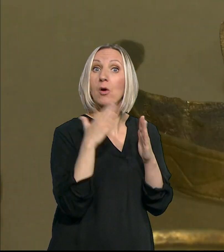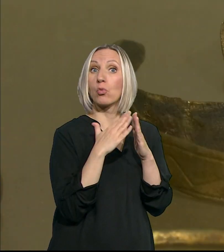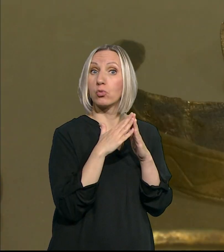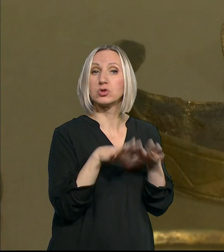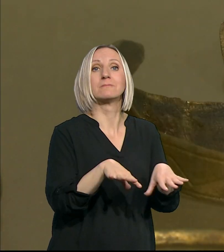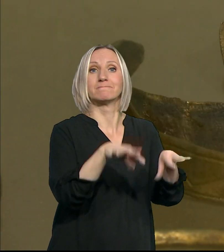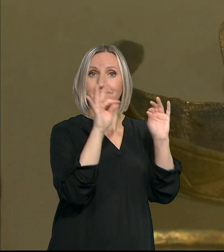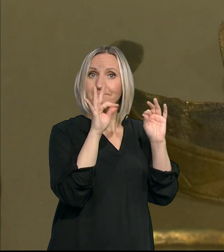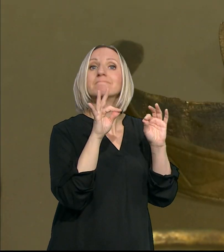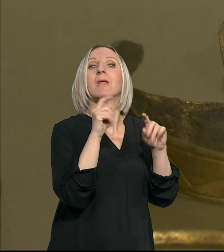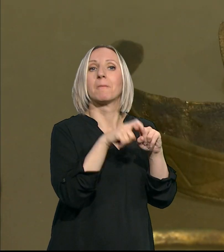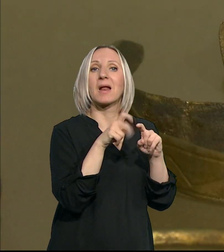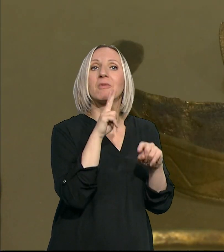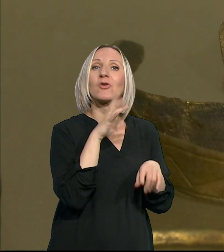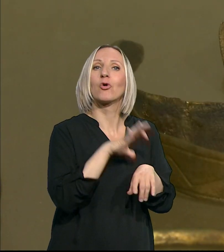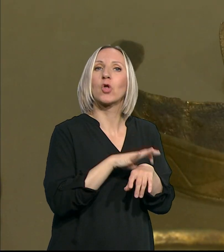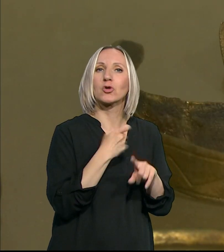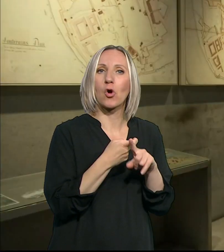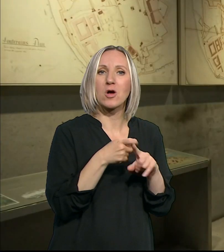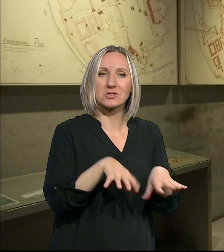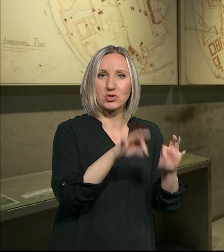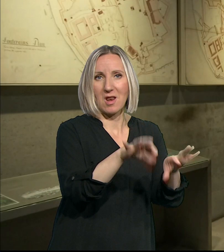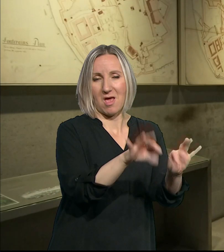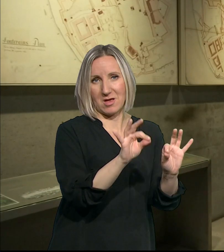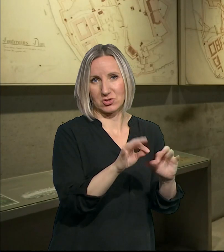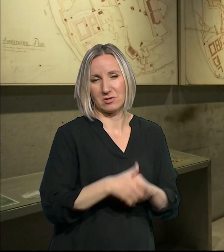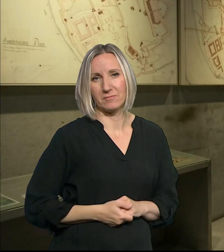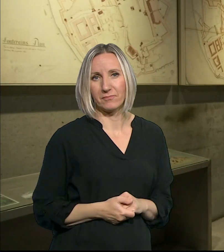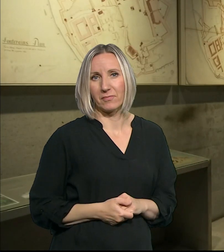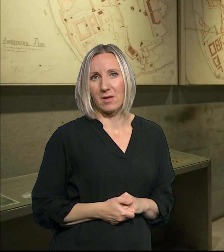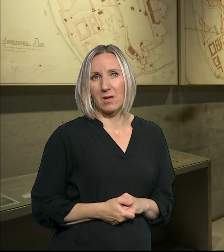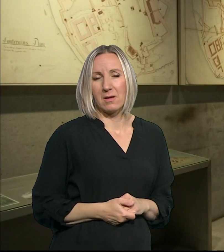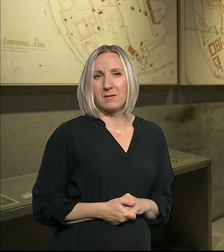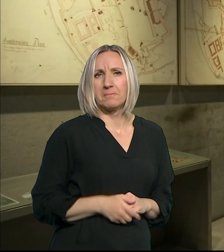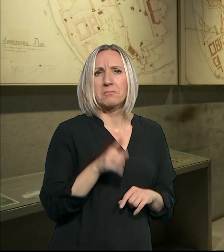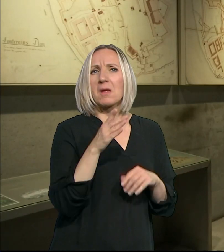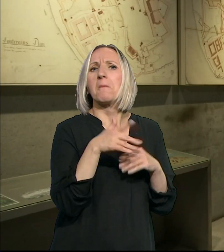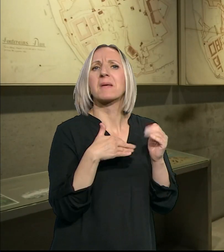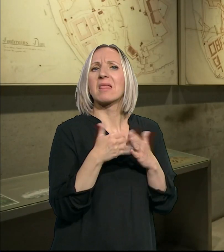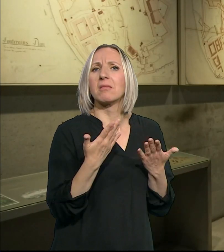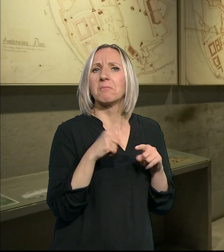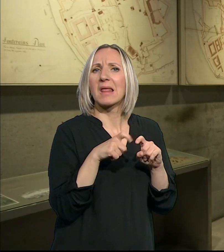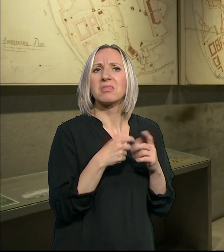su pronađeni predmeti koje je doktor Kostić iskopao. Tu postoje predmeti koji su